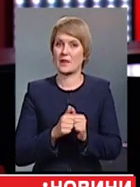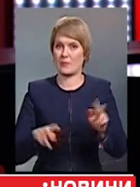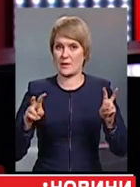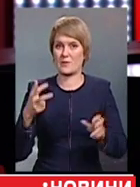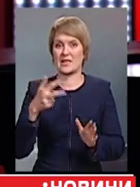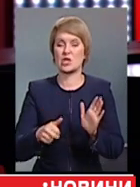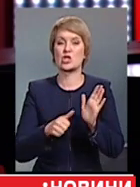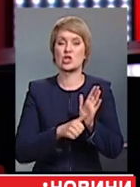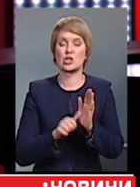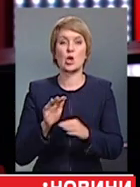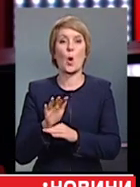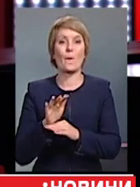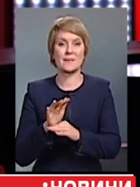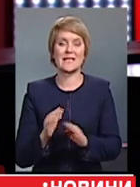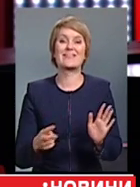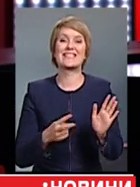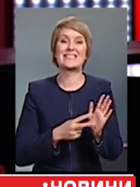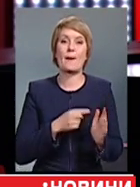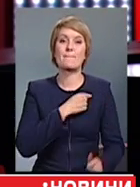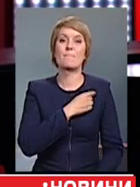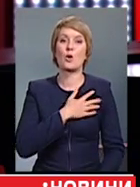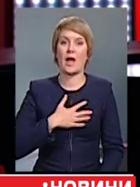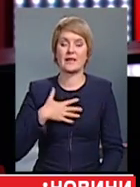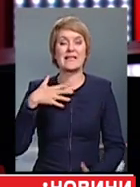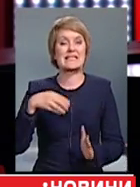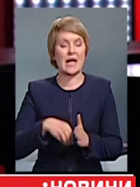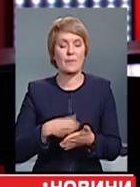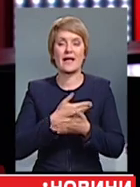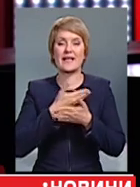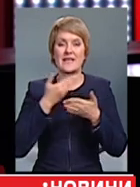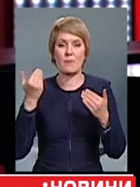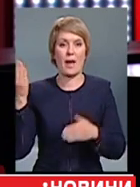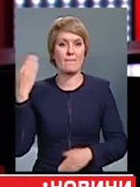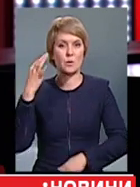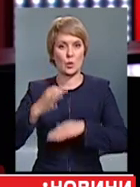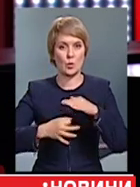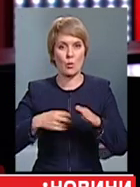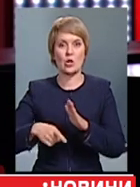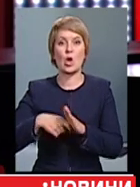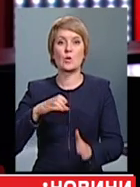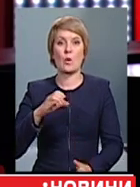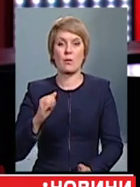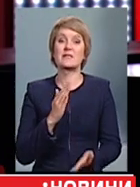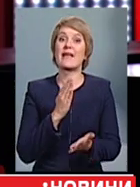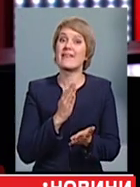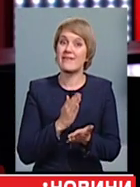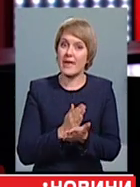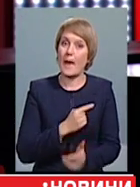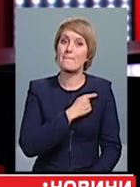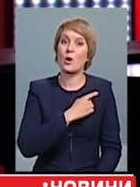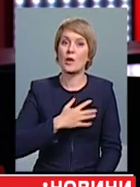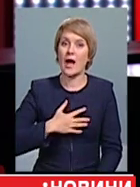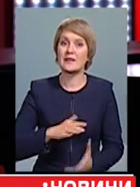36 обстрілів, 7 поранених. Загиблих немає за минулу добу на Донбасі. Проте є поранені серед мирного населення. Під час